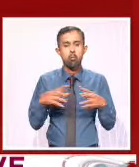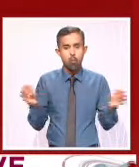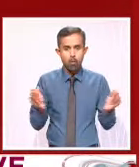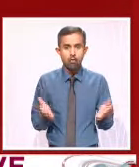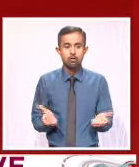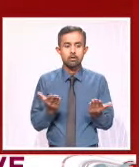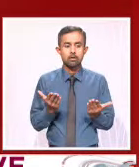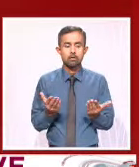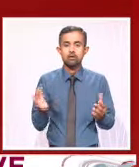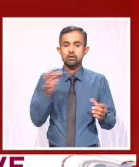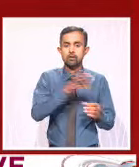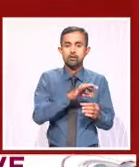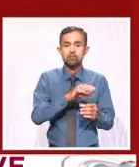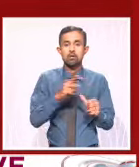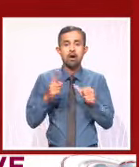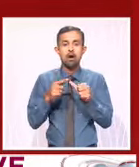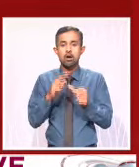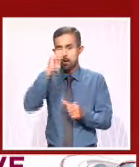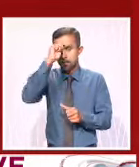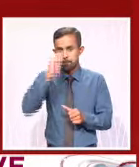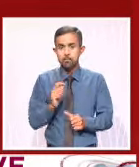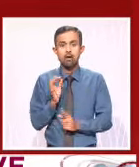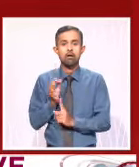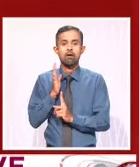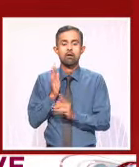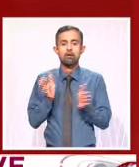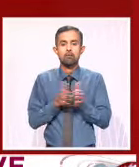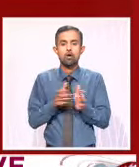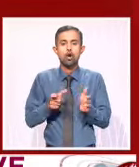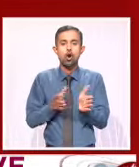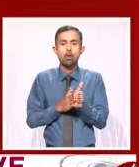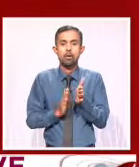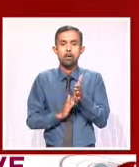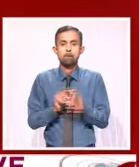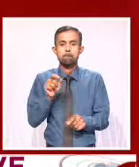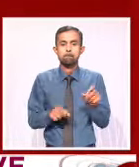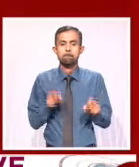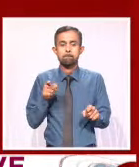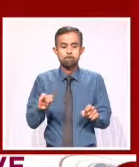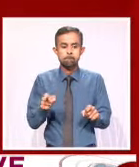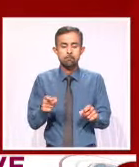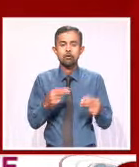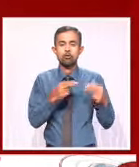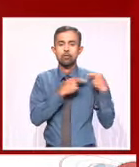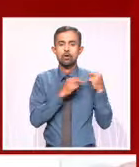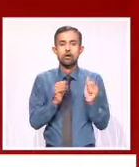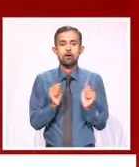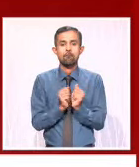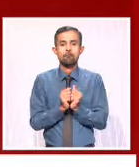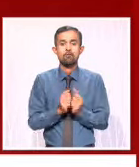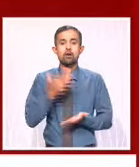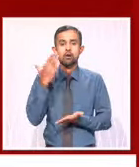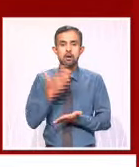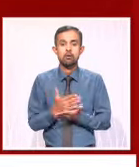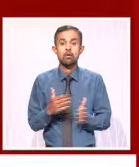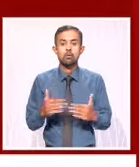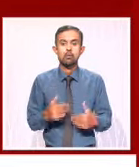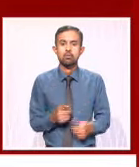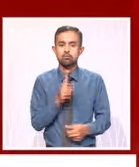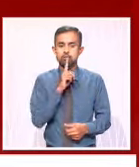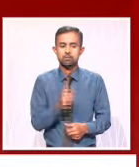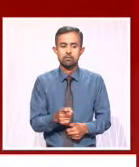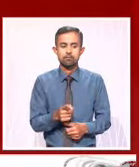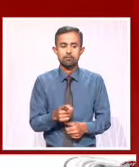සහ පත් කරන ලද අර්ජුන රණතුංග මහතාගේ සභාපතිත්වයෙන් යුත් කමිටුවේ සාමාජිකයන්ට එම තනතුරුවල කටයුතු කිරීම වළක්වාලීම තවත්